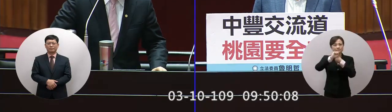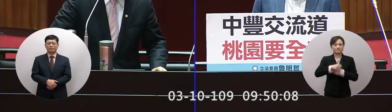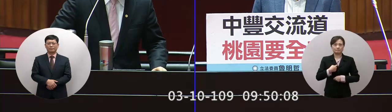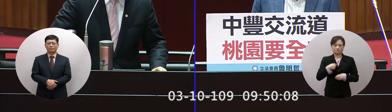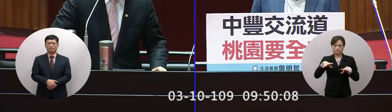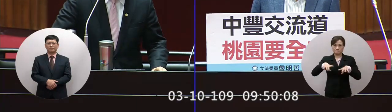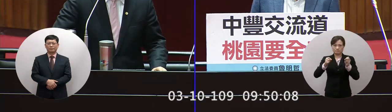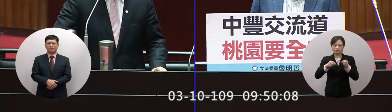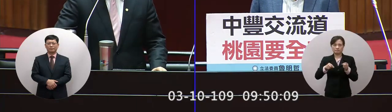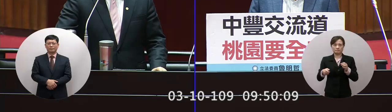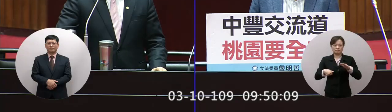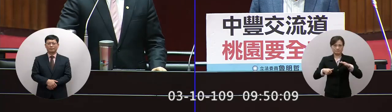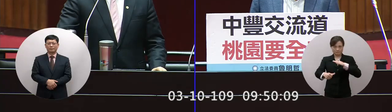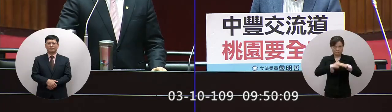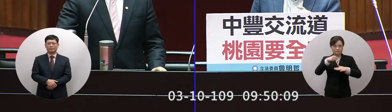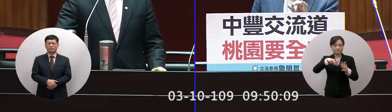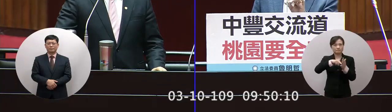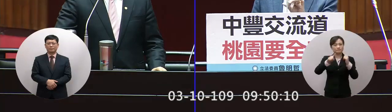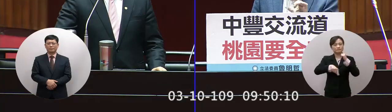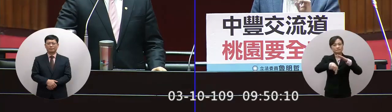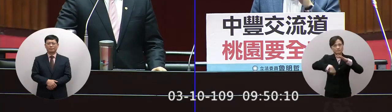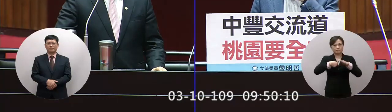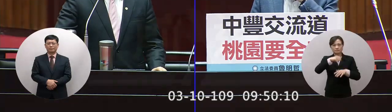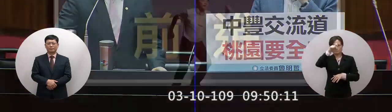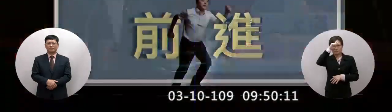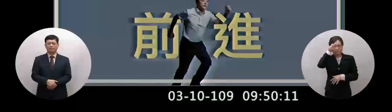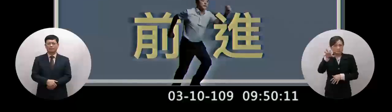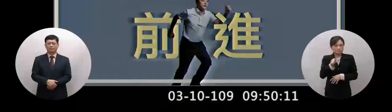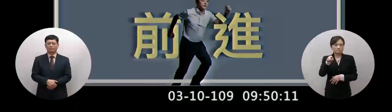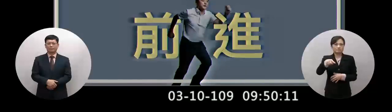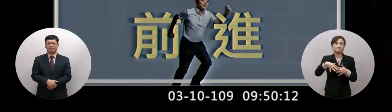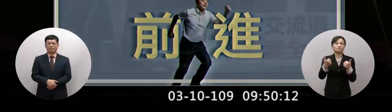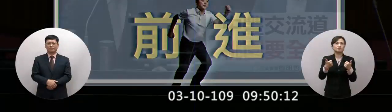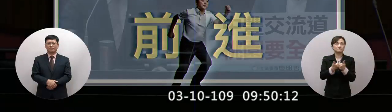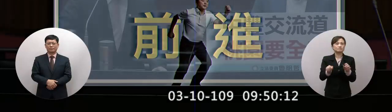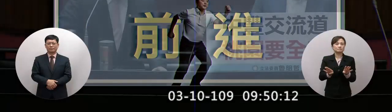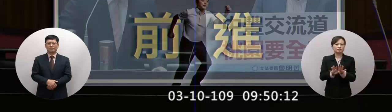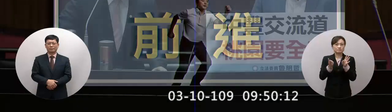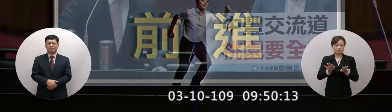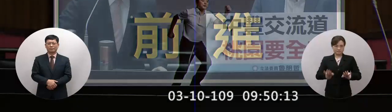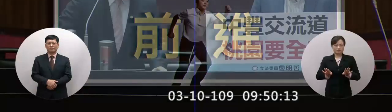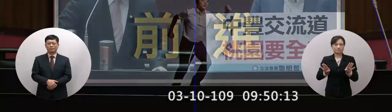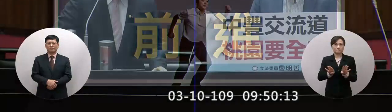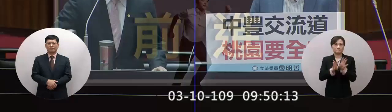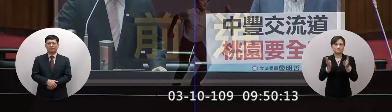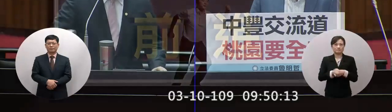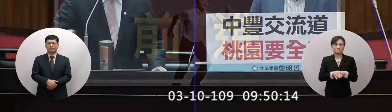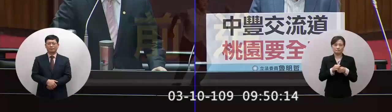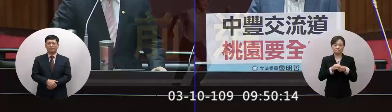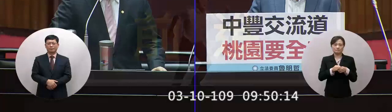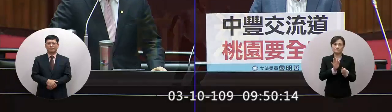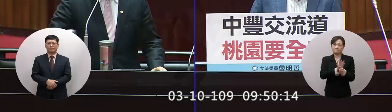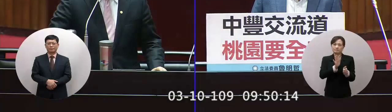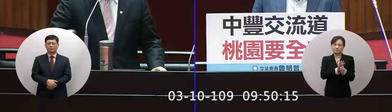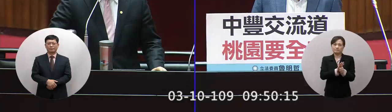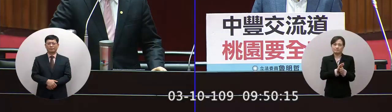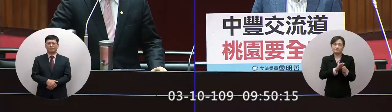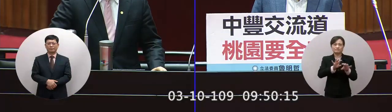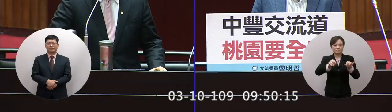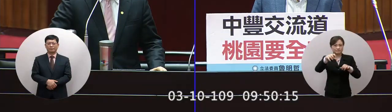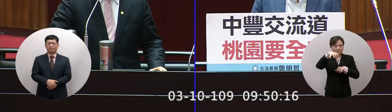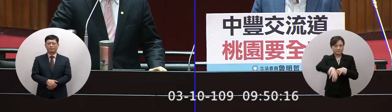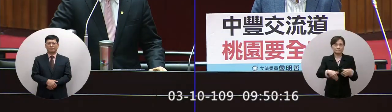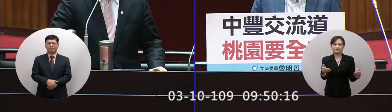到立法院的殿堂，我愿意把握这个机会啊，来开始从今天开始就为地方做建设，带来我们基